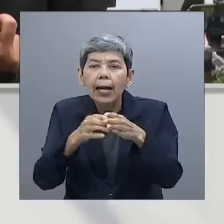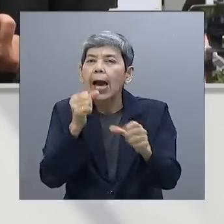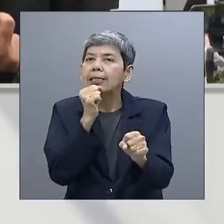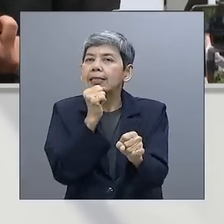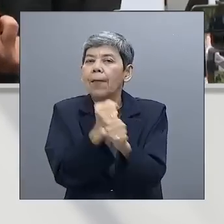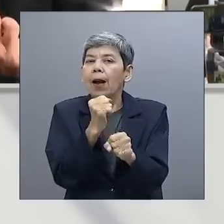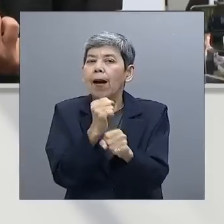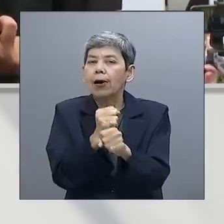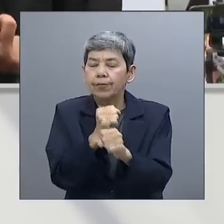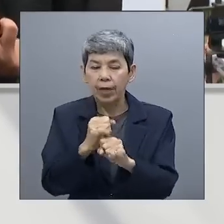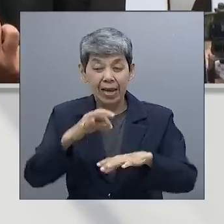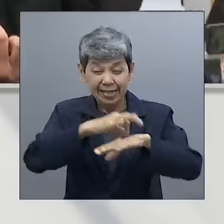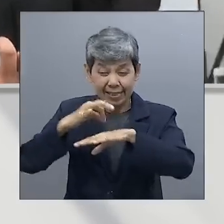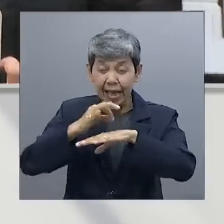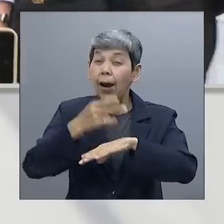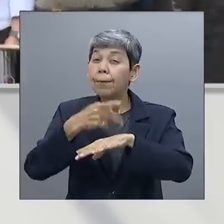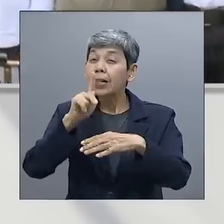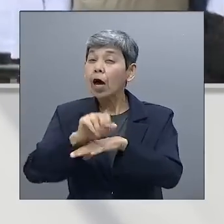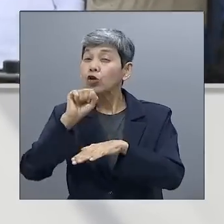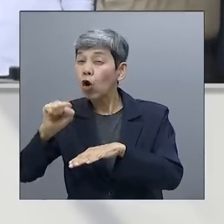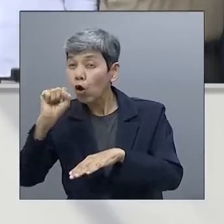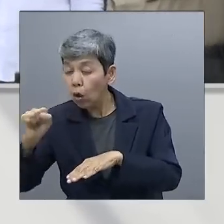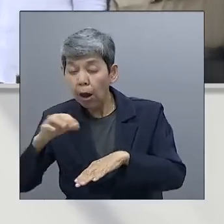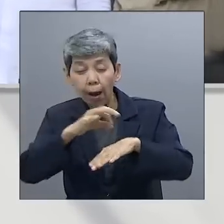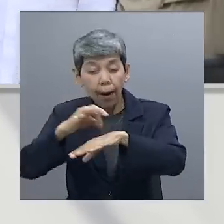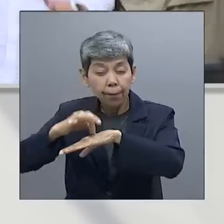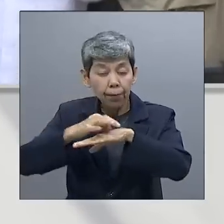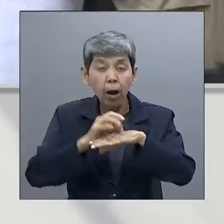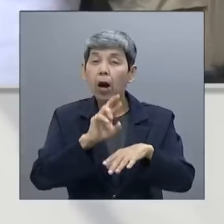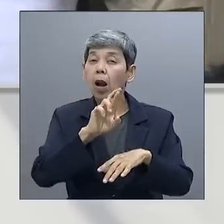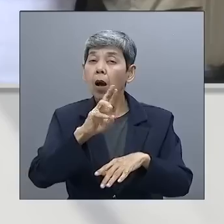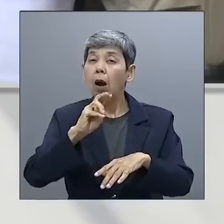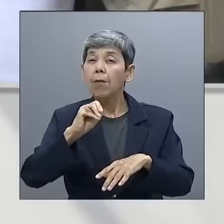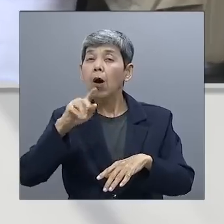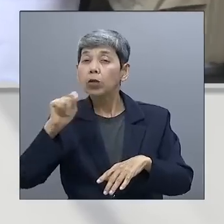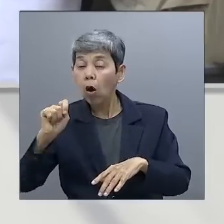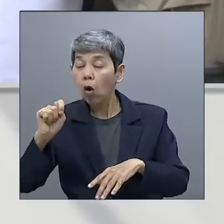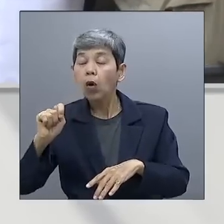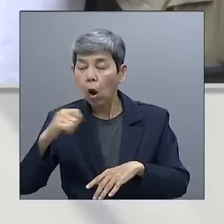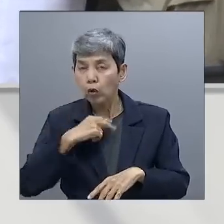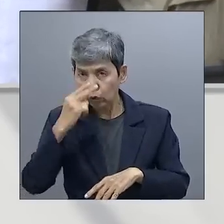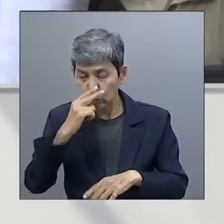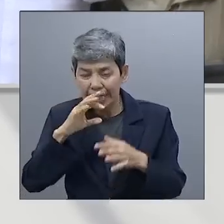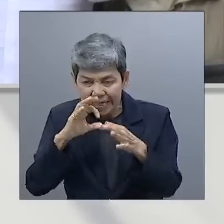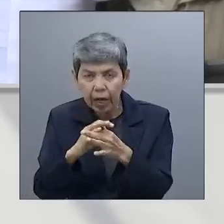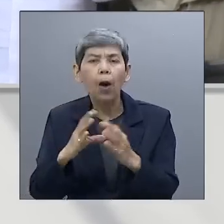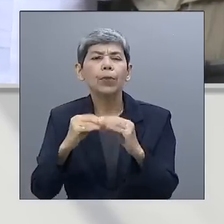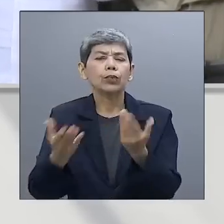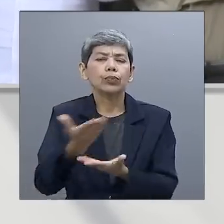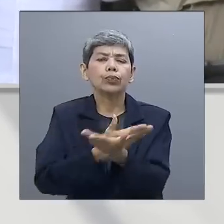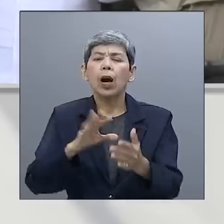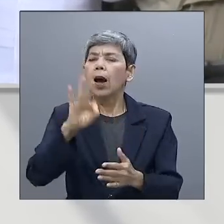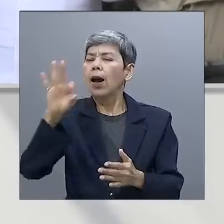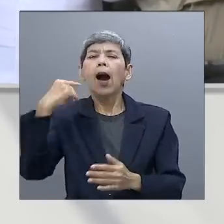นี้ส่วนเรื่องตำแหน่งประธานสภาการจัดสรรตำแหน่งรัฐมนตรีในครม.พิธา1ขึ้นอยู่กับที่ประชุมว่าจะเสน